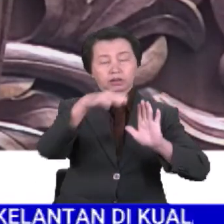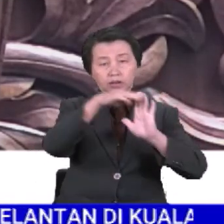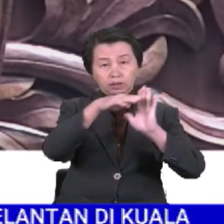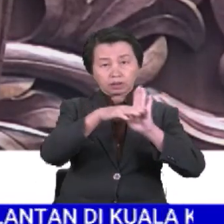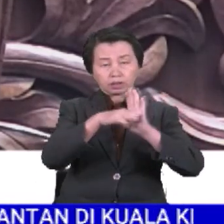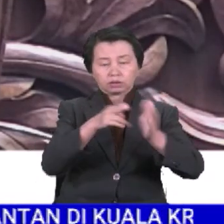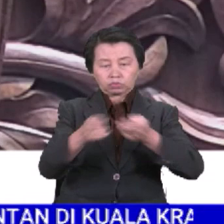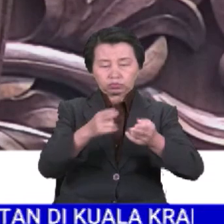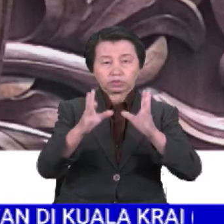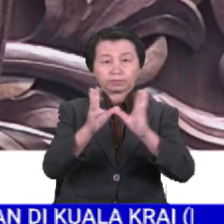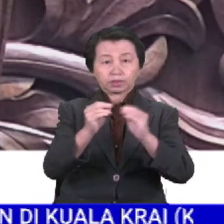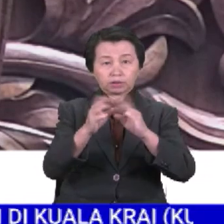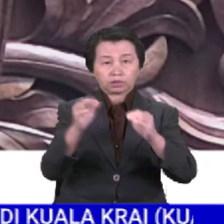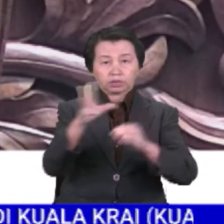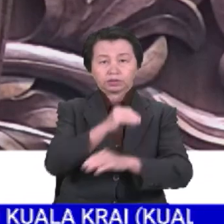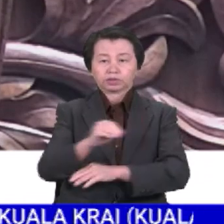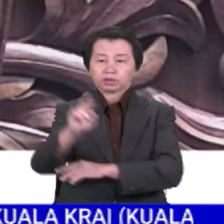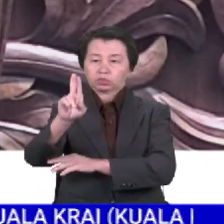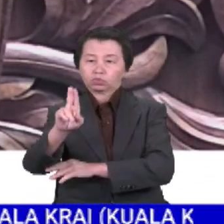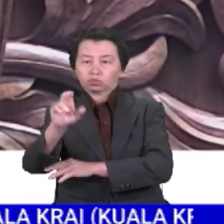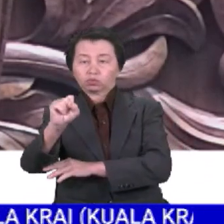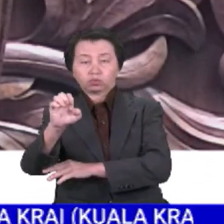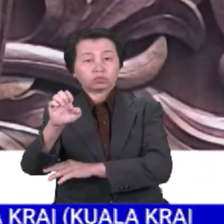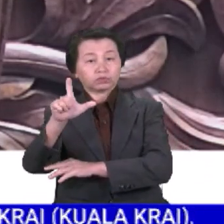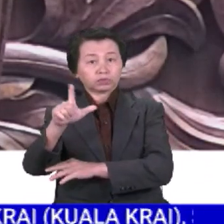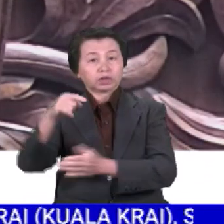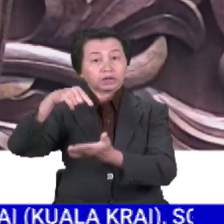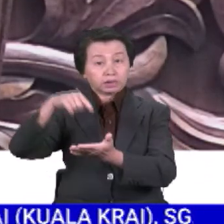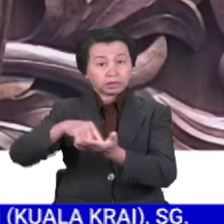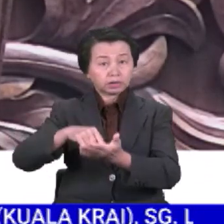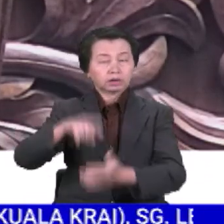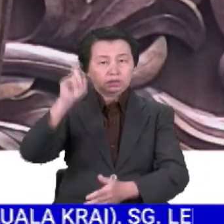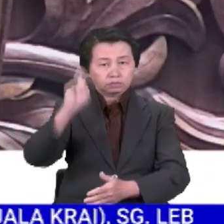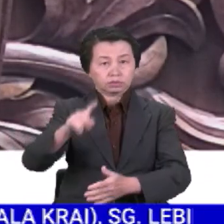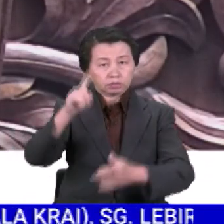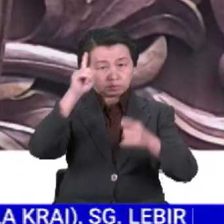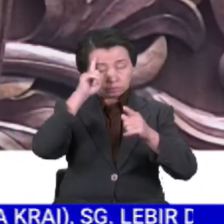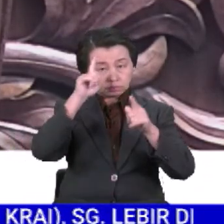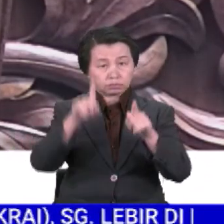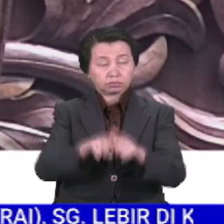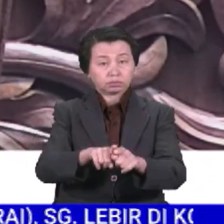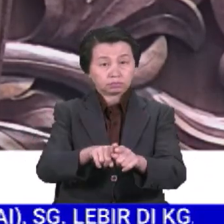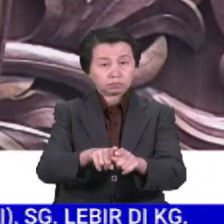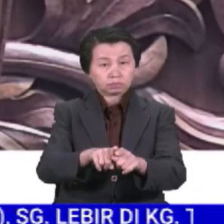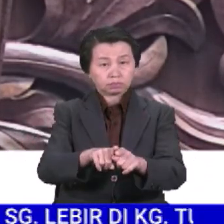urusan surat dan usul-usul hari ini hendaklah diperjujukan